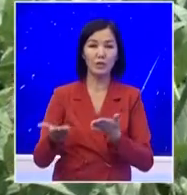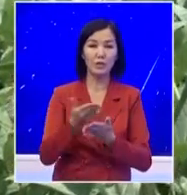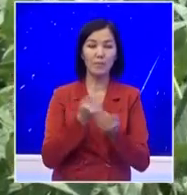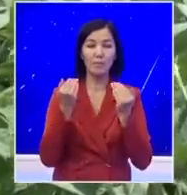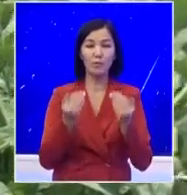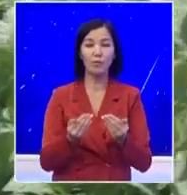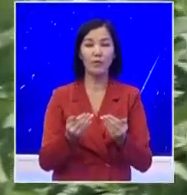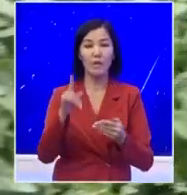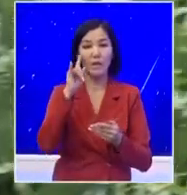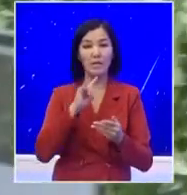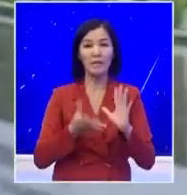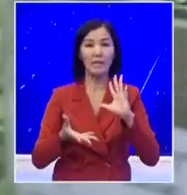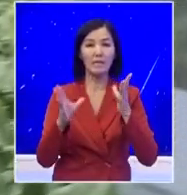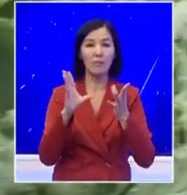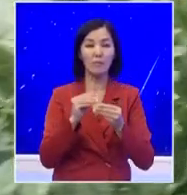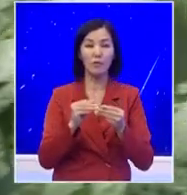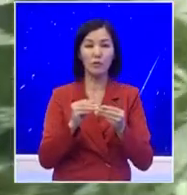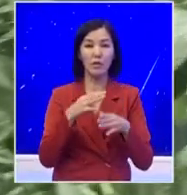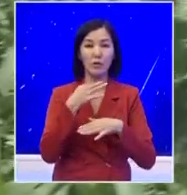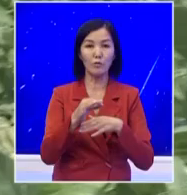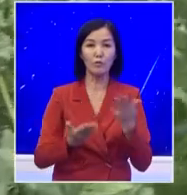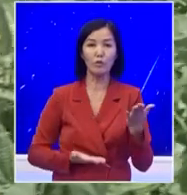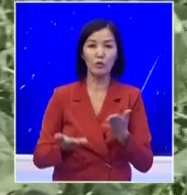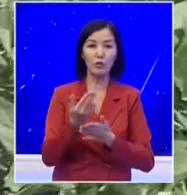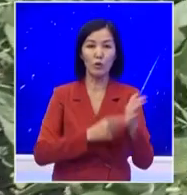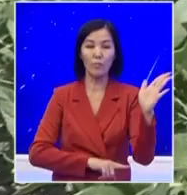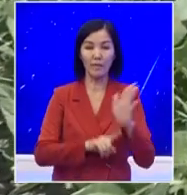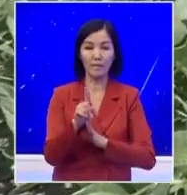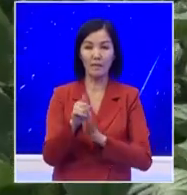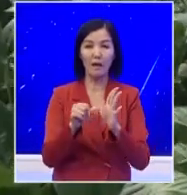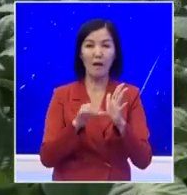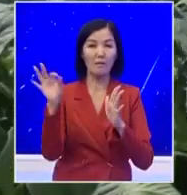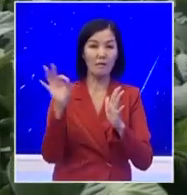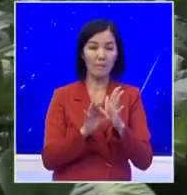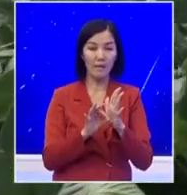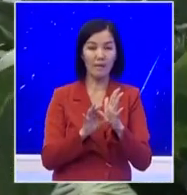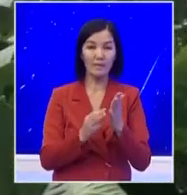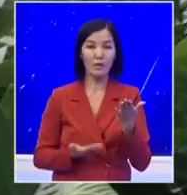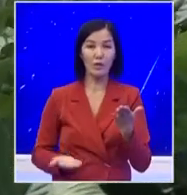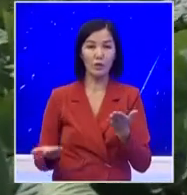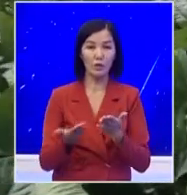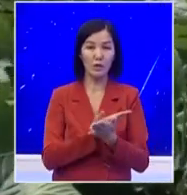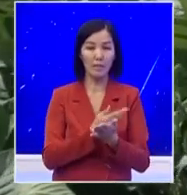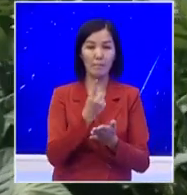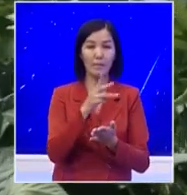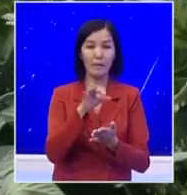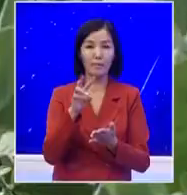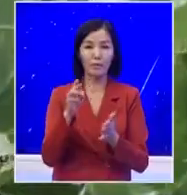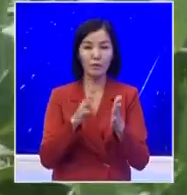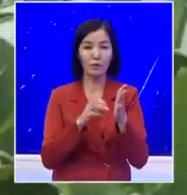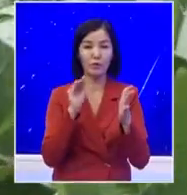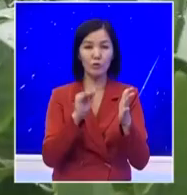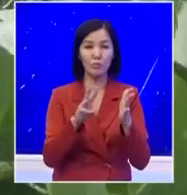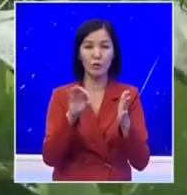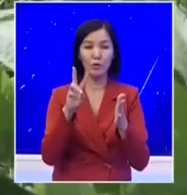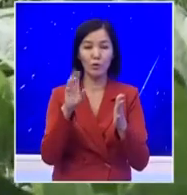ел көлемінде егін орағы басталды. Әзірге жалпы алқаптың 6%-дан астамы орылып, 1,800,000 тоннадан